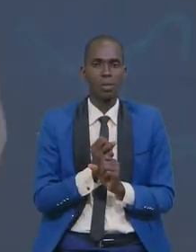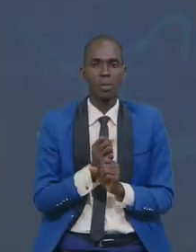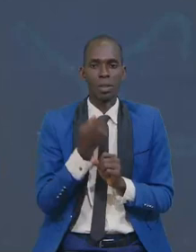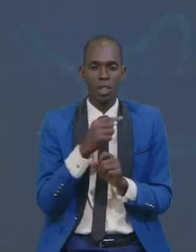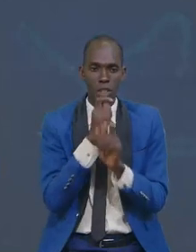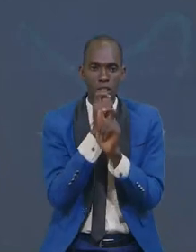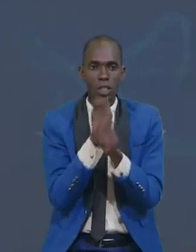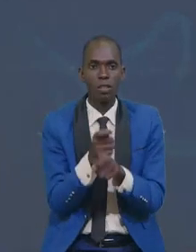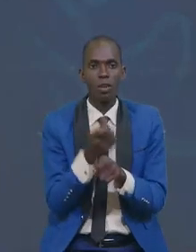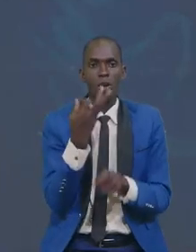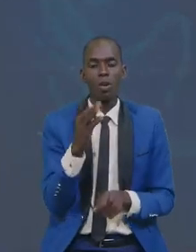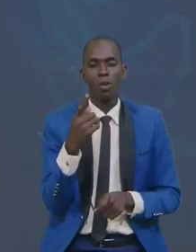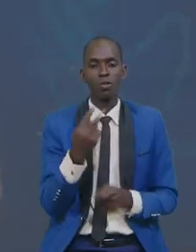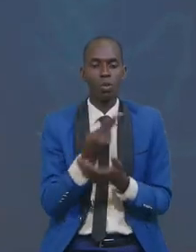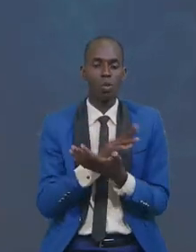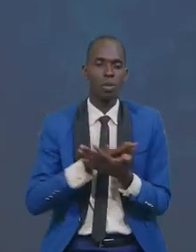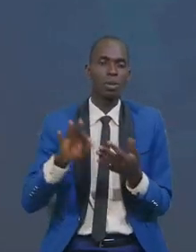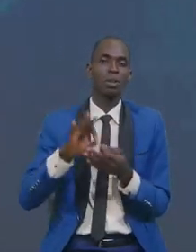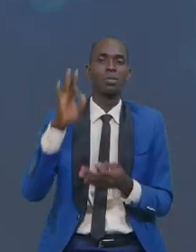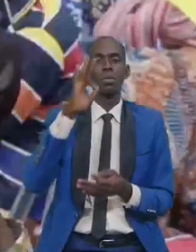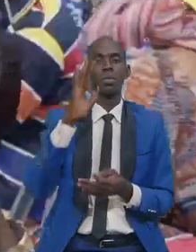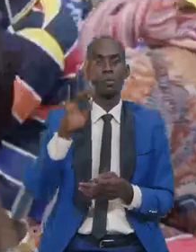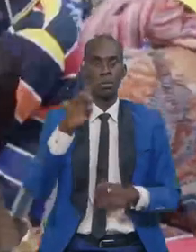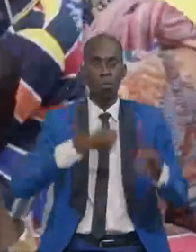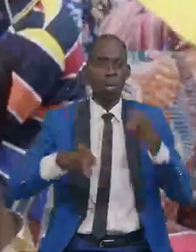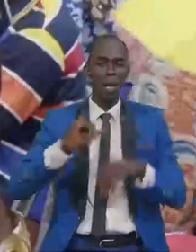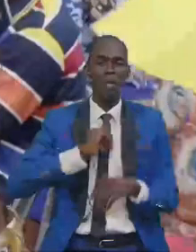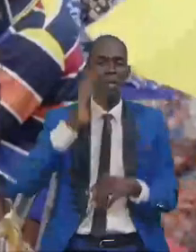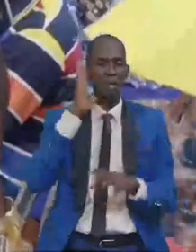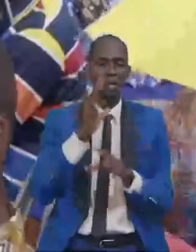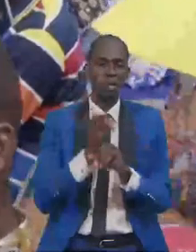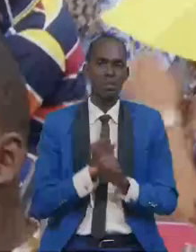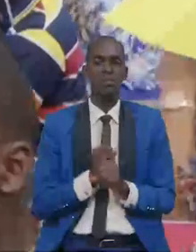Et vous recevrez le don du Saint-Esprit.